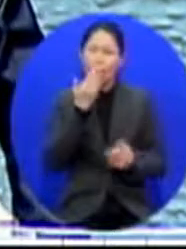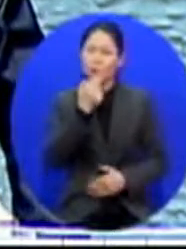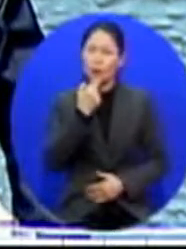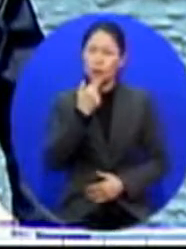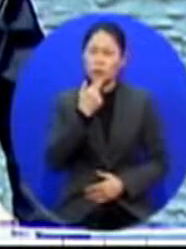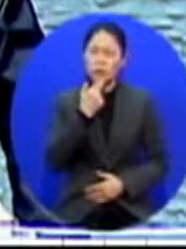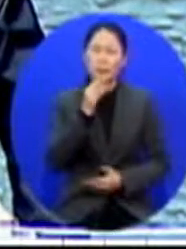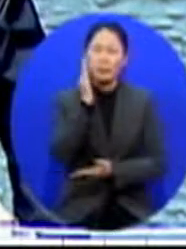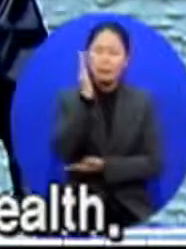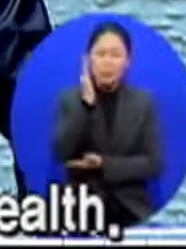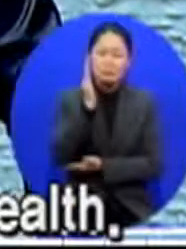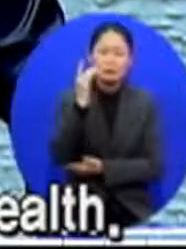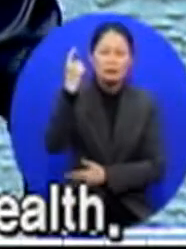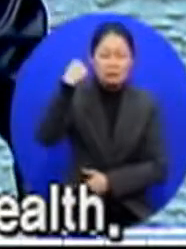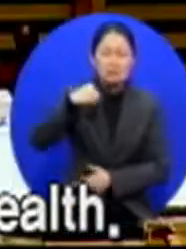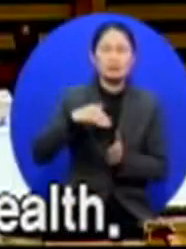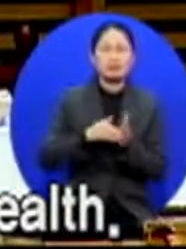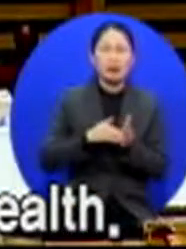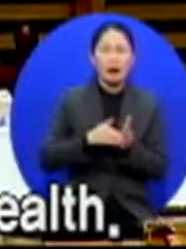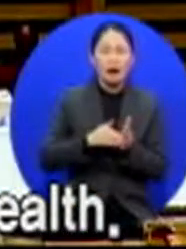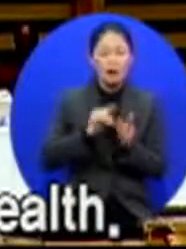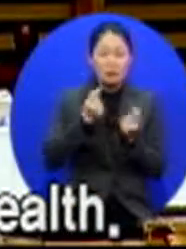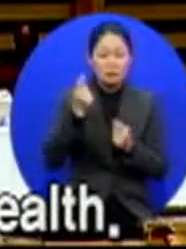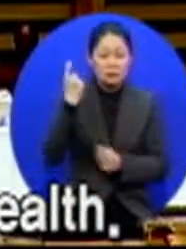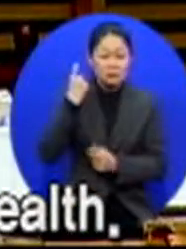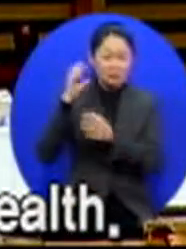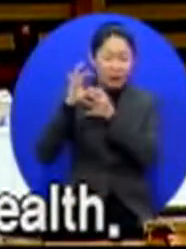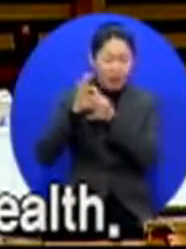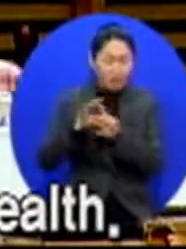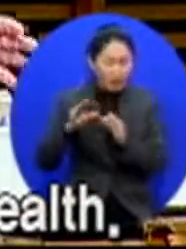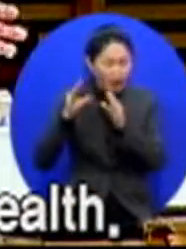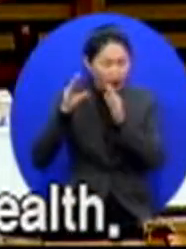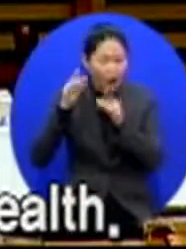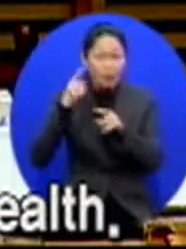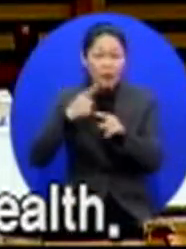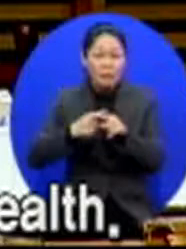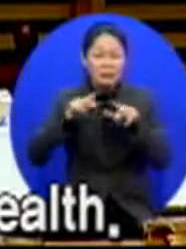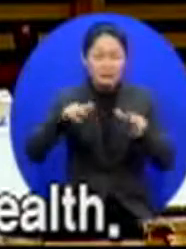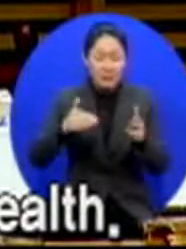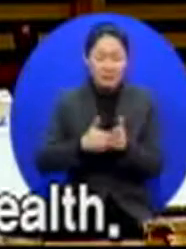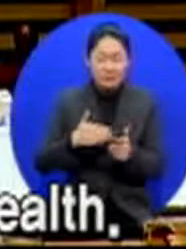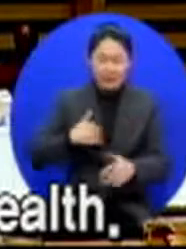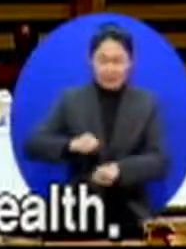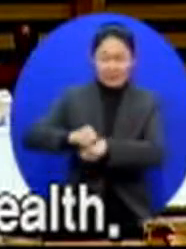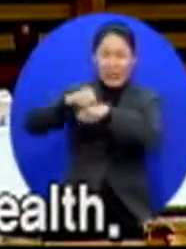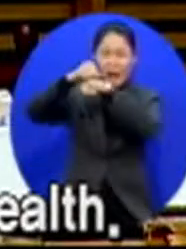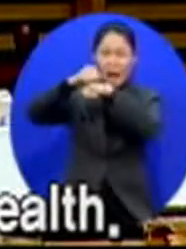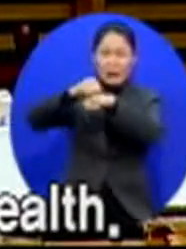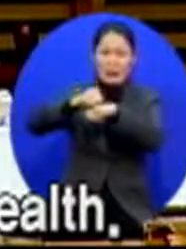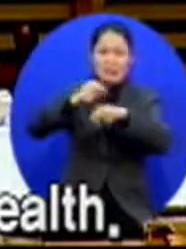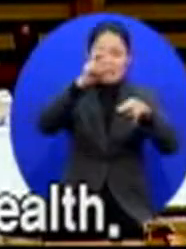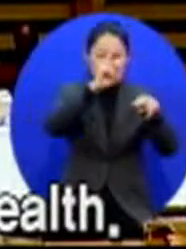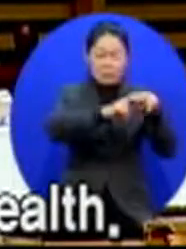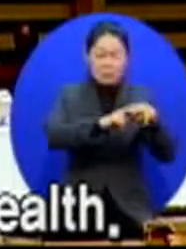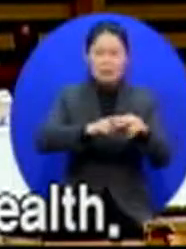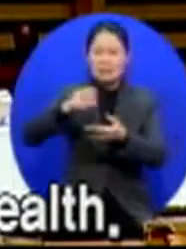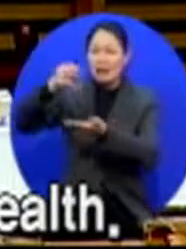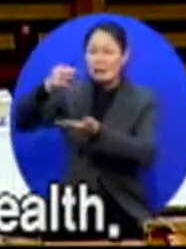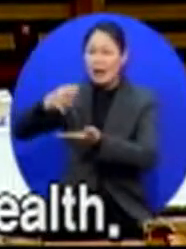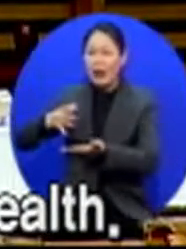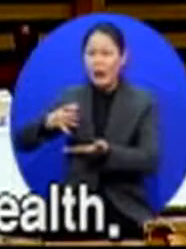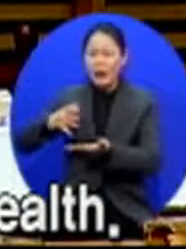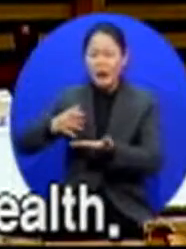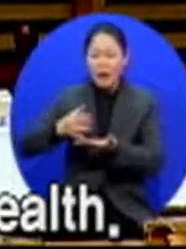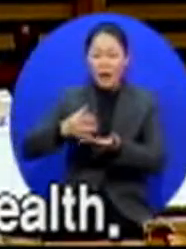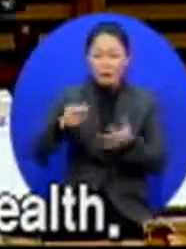받아요 야 이러다가 내가 그 동안에 내가 쌓아 놓았던 모든 지휘 모든 재산 이거